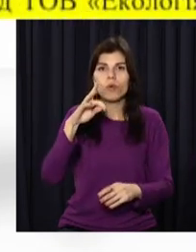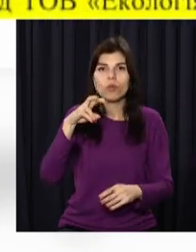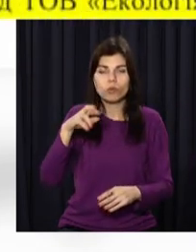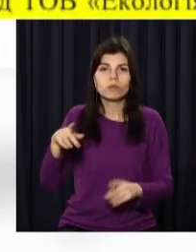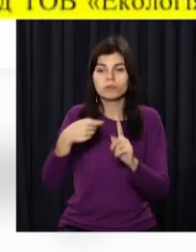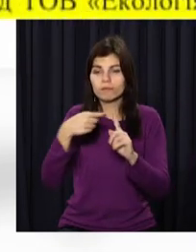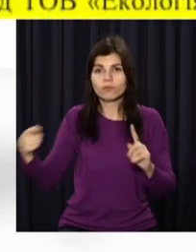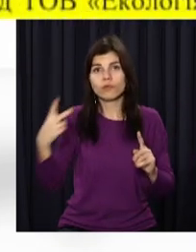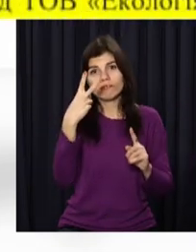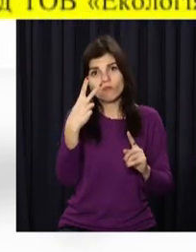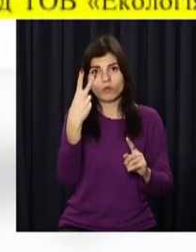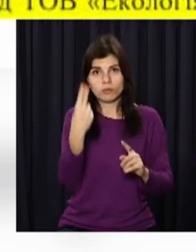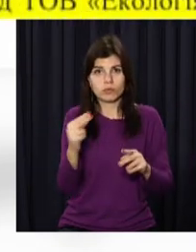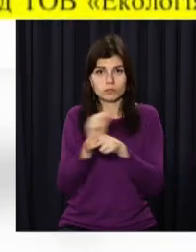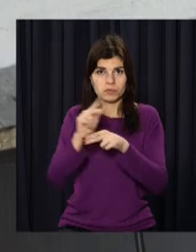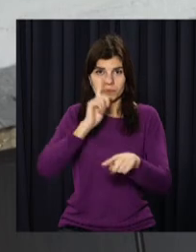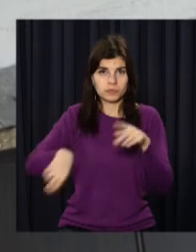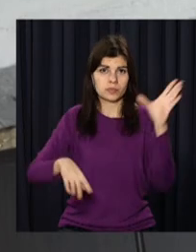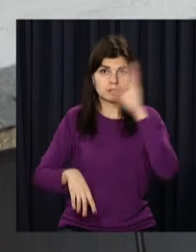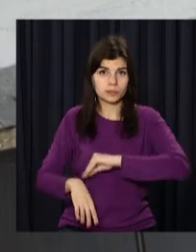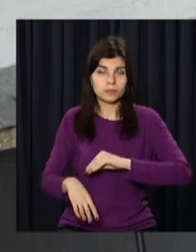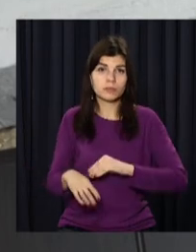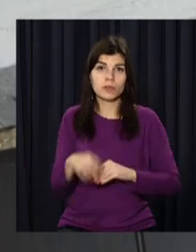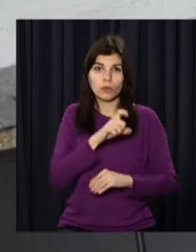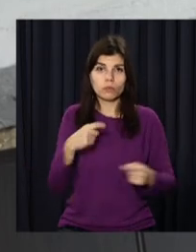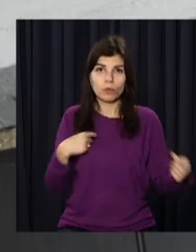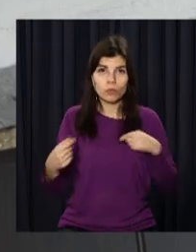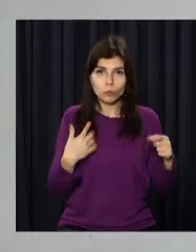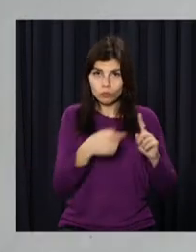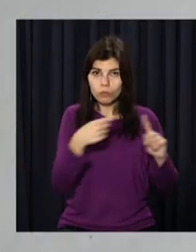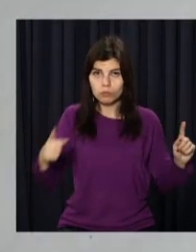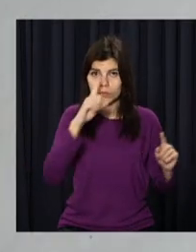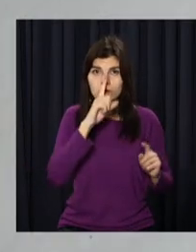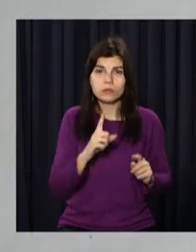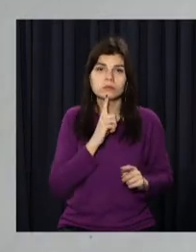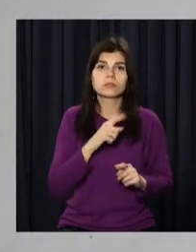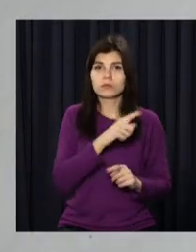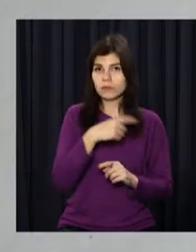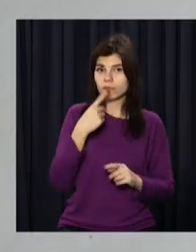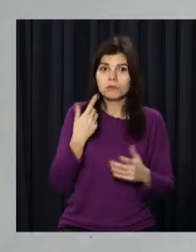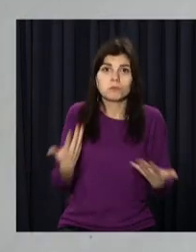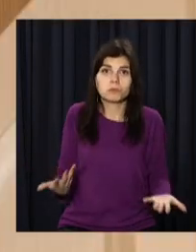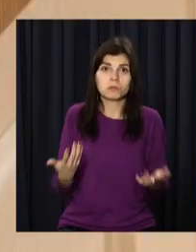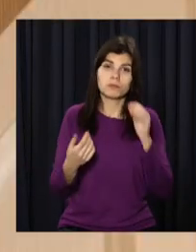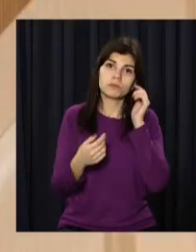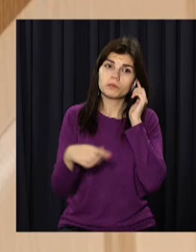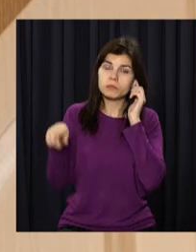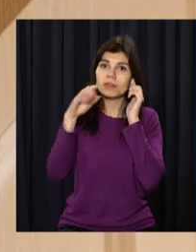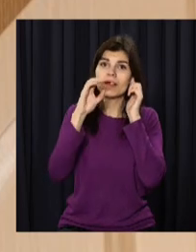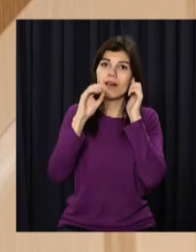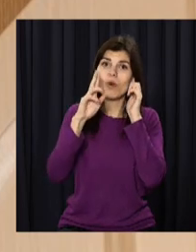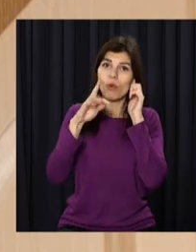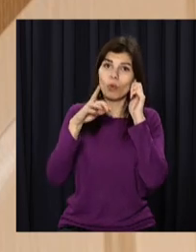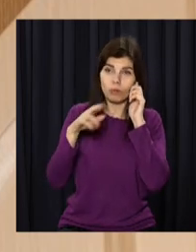виконані протягом 2 робочих днів. В екології 9 ситуації ж відхрещуються. Мовляв, говорити немає чого. Вони тут ні до чого.